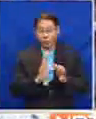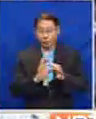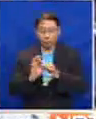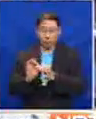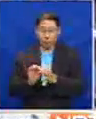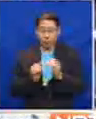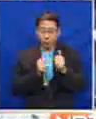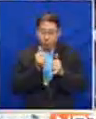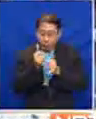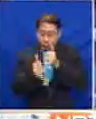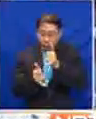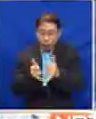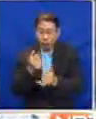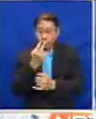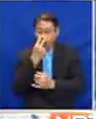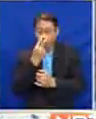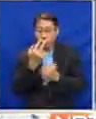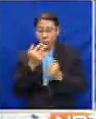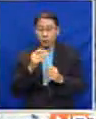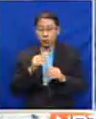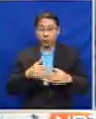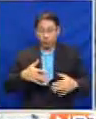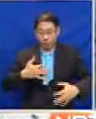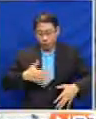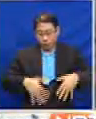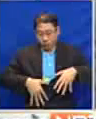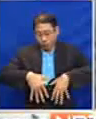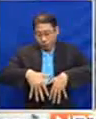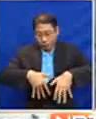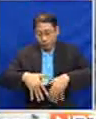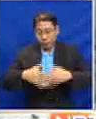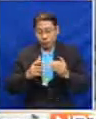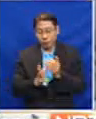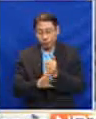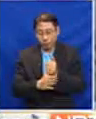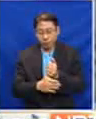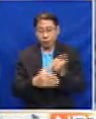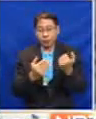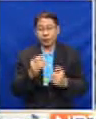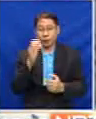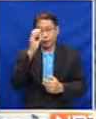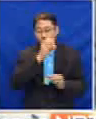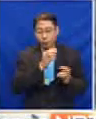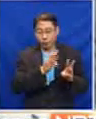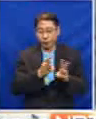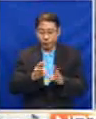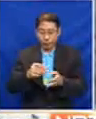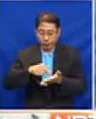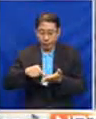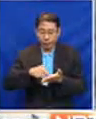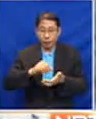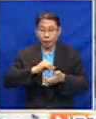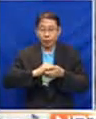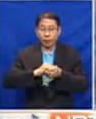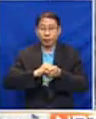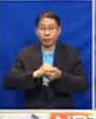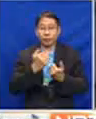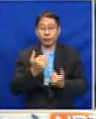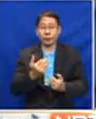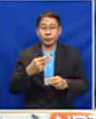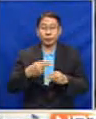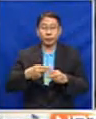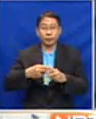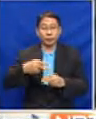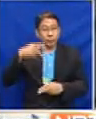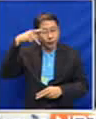ลงพื้นที่ดูสภาพความเป็นอยู่ที่แท้จริงของชาวประมงและร่วมหาทางออกร่วมกันนายปรีชาดำเกิง